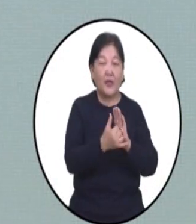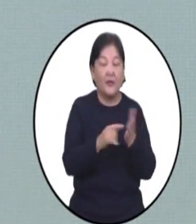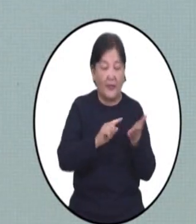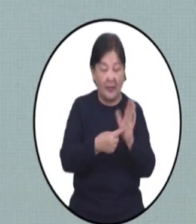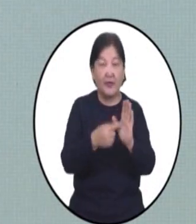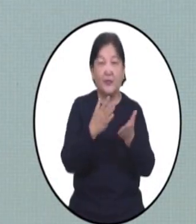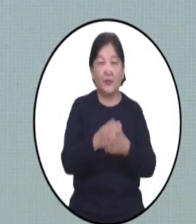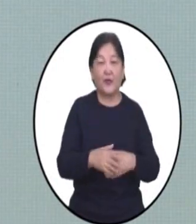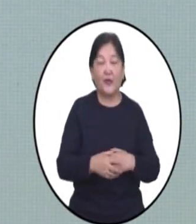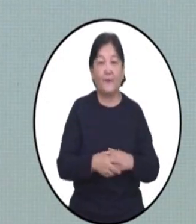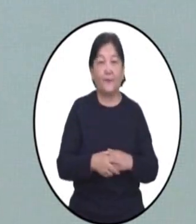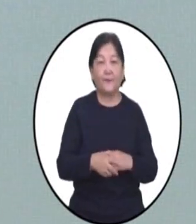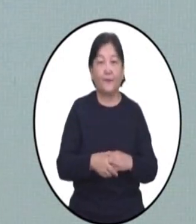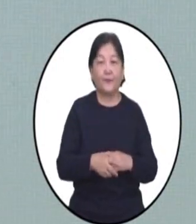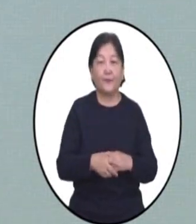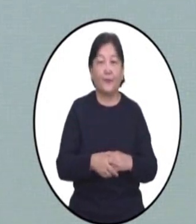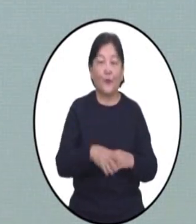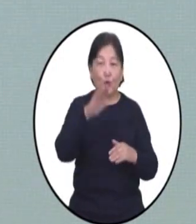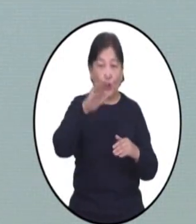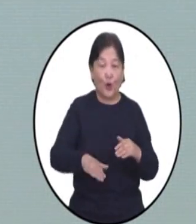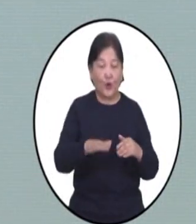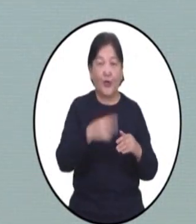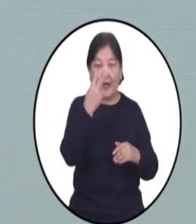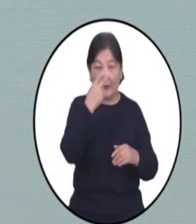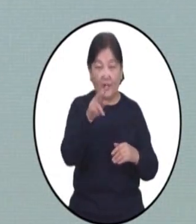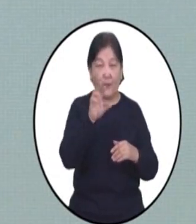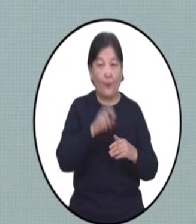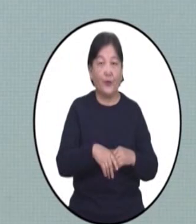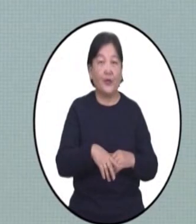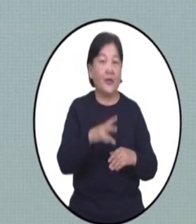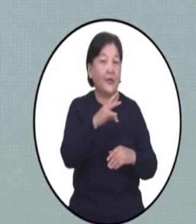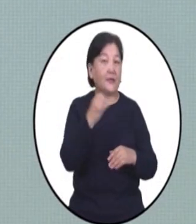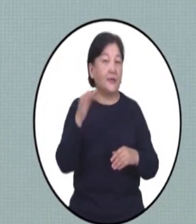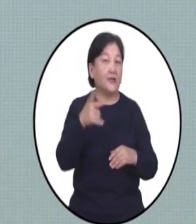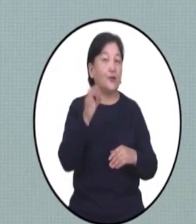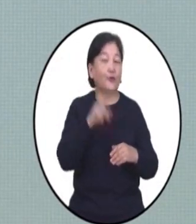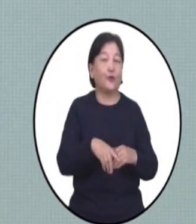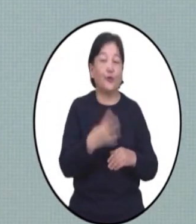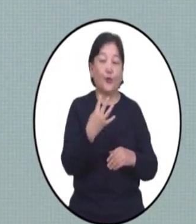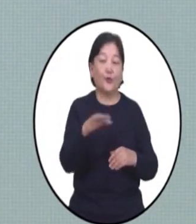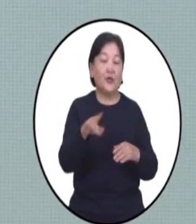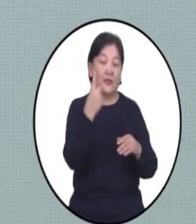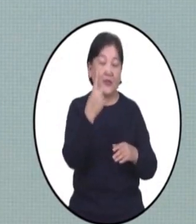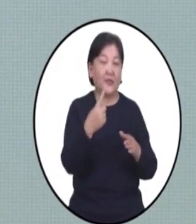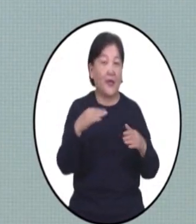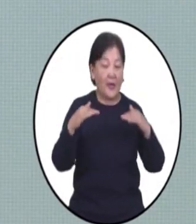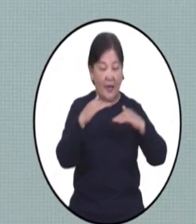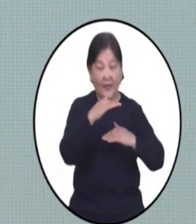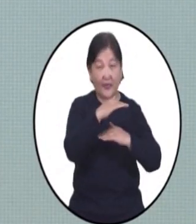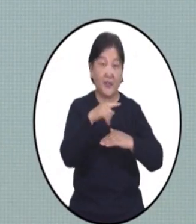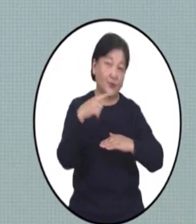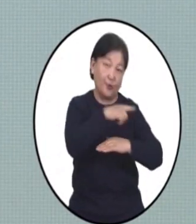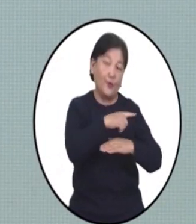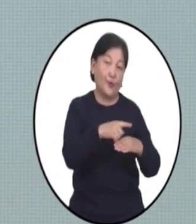илэрхийлэгдэнэ гэсэн үг. За, доод кавертелээ олохоор яг үхэхэр нийт өгөгдлийн 1/4 харгалзах утга буюу Q1 нь бол